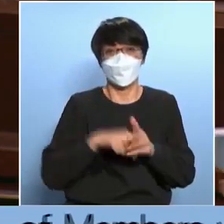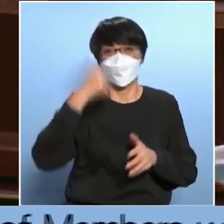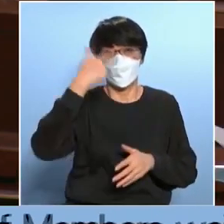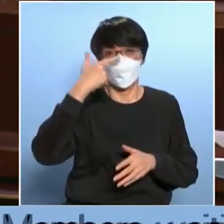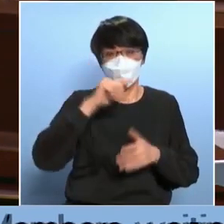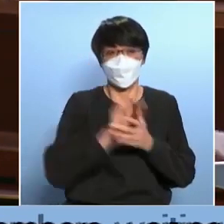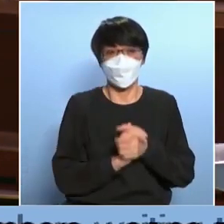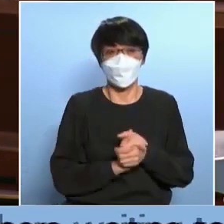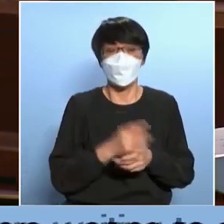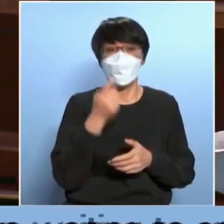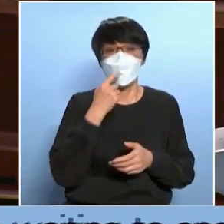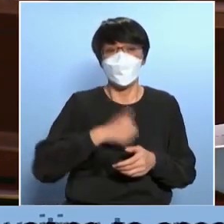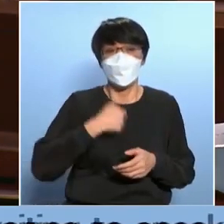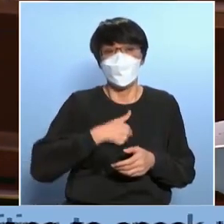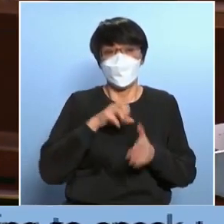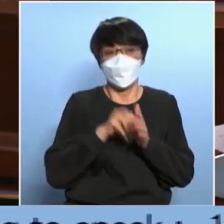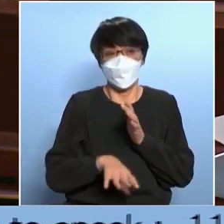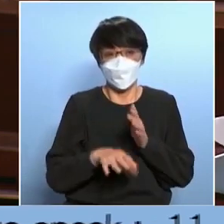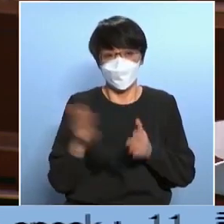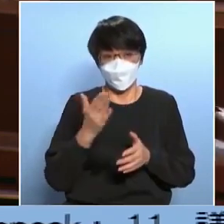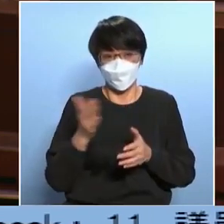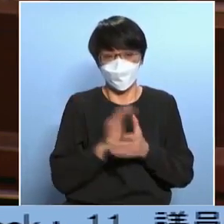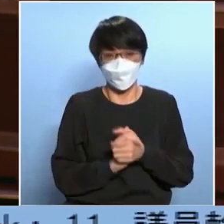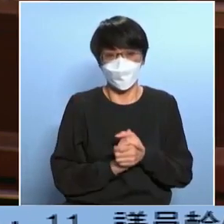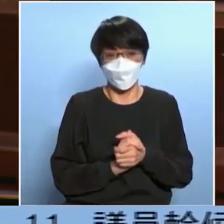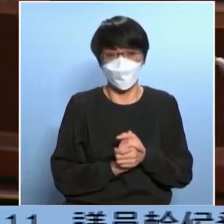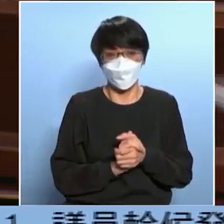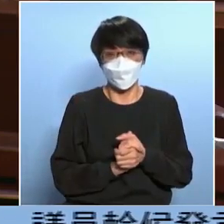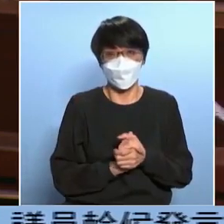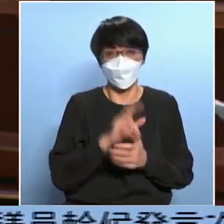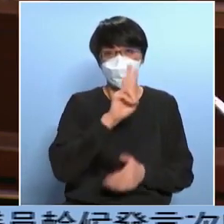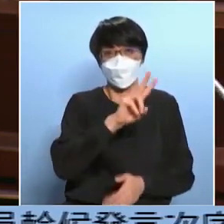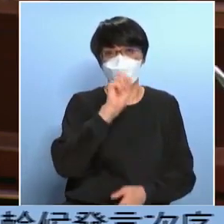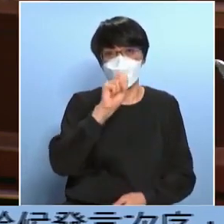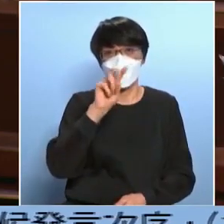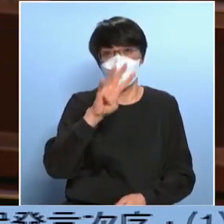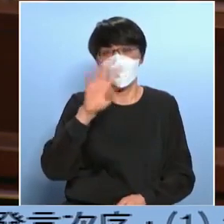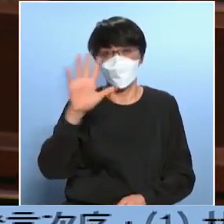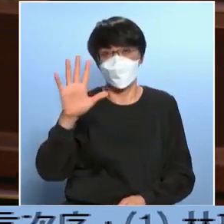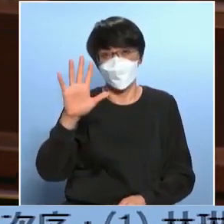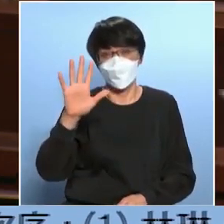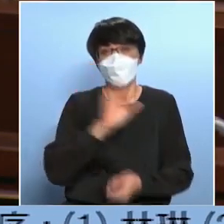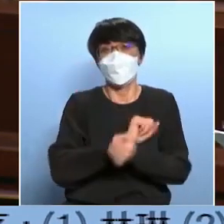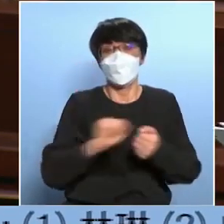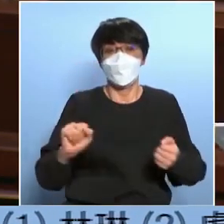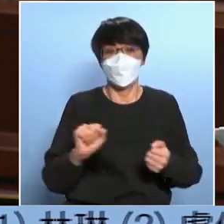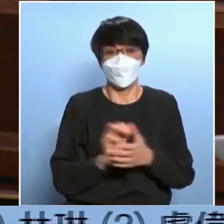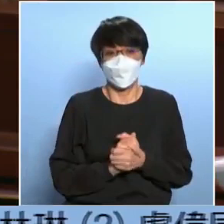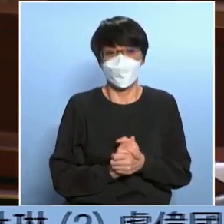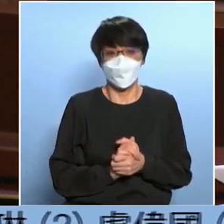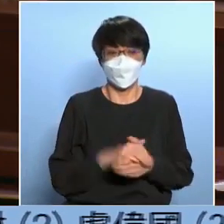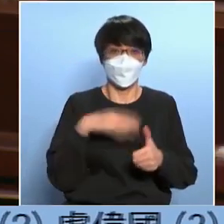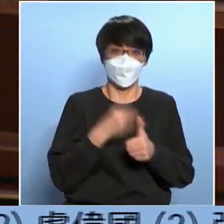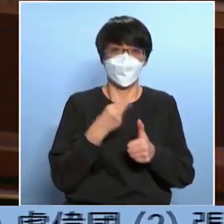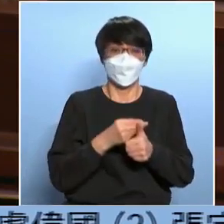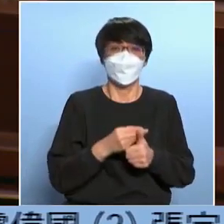報告，我們牙醫的短缺差不多要去到2045年才可以解決的。那麼訓